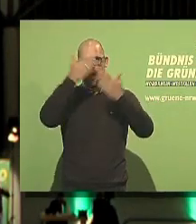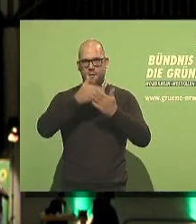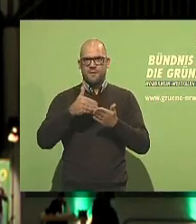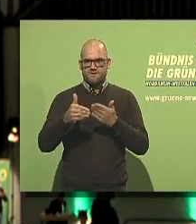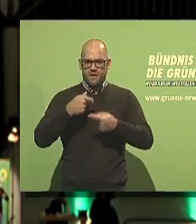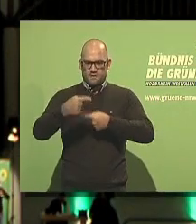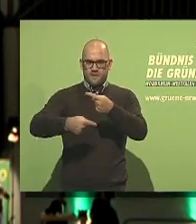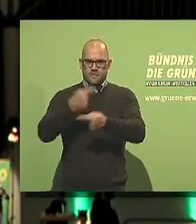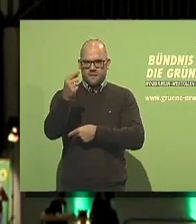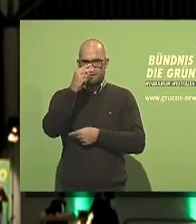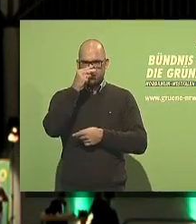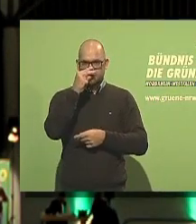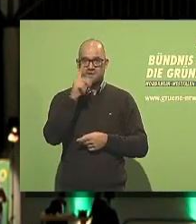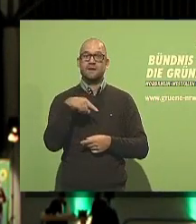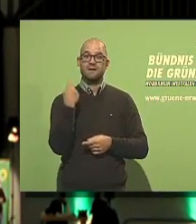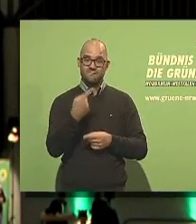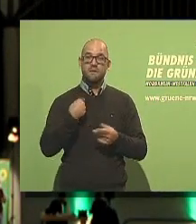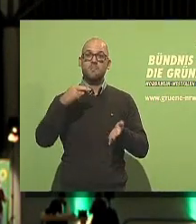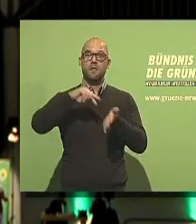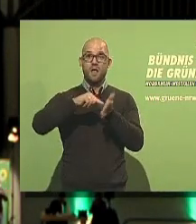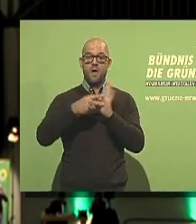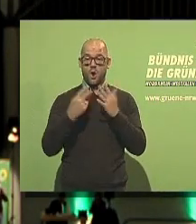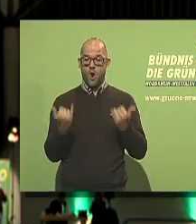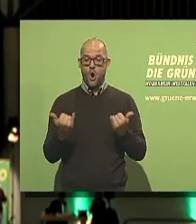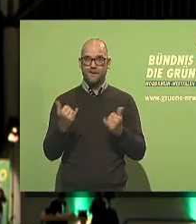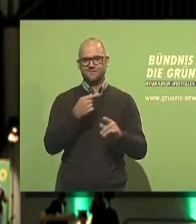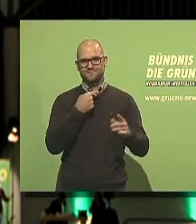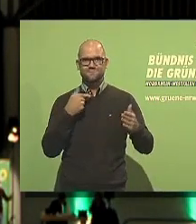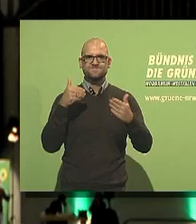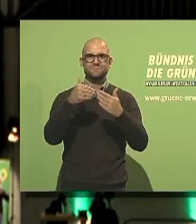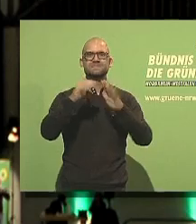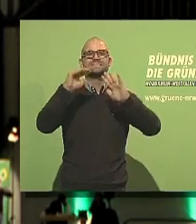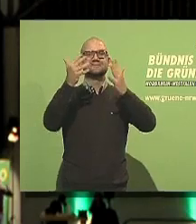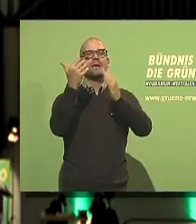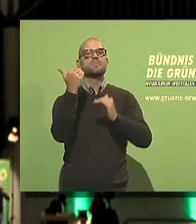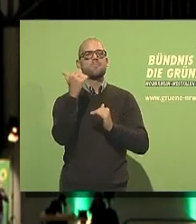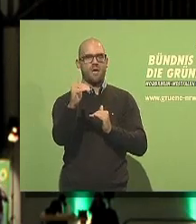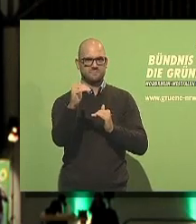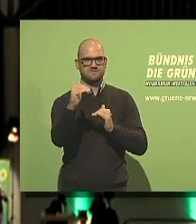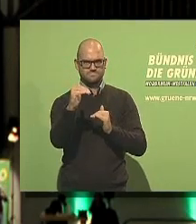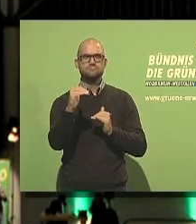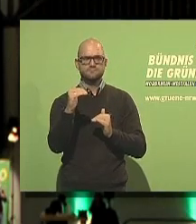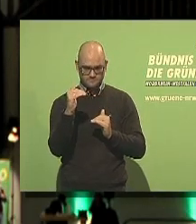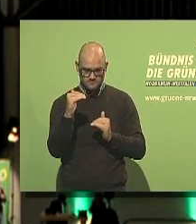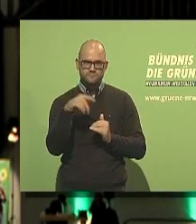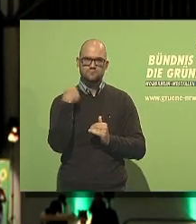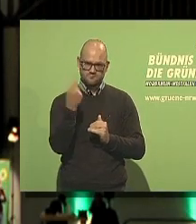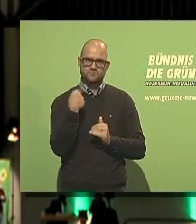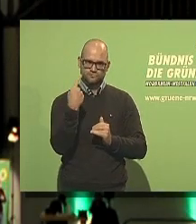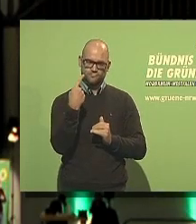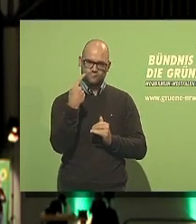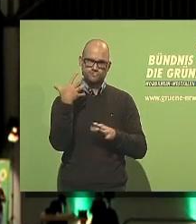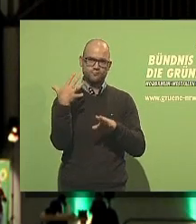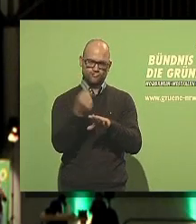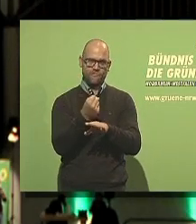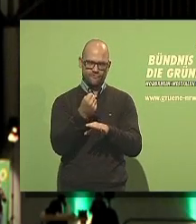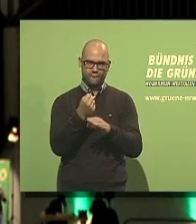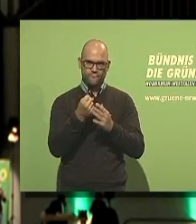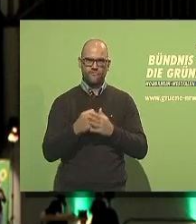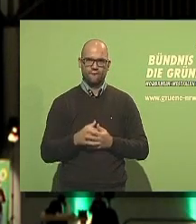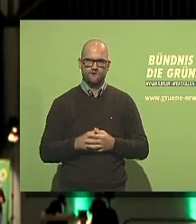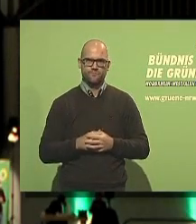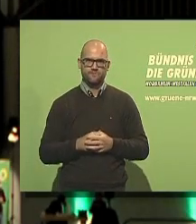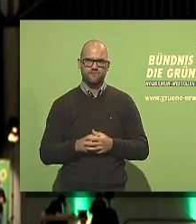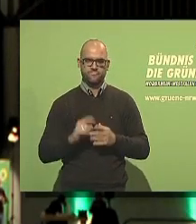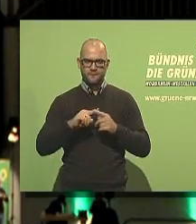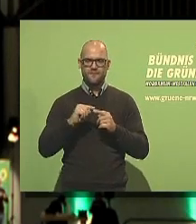Ihr wisst, wir haben uns vorgenommen, heute bis Platz 10 zu wählen. Das werden wir auch so tun, weil es im Anschluss an diese Versammlung